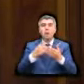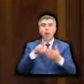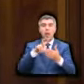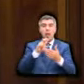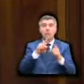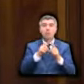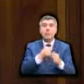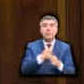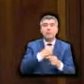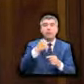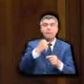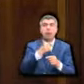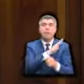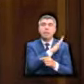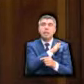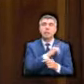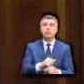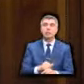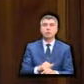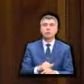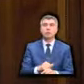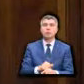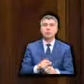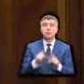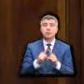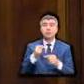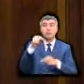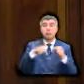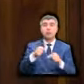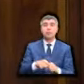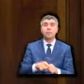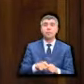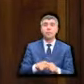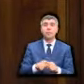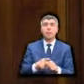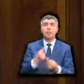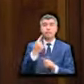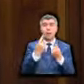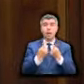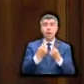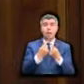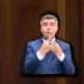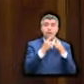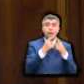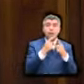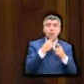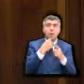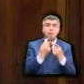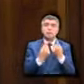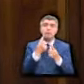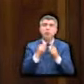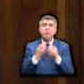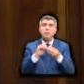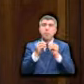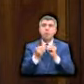الدفاع عن القضية الفلسطينية. القضية الفلسطينية بالنسبة لنا ليست قضية صراع بين